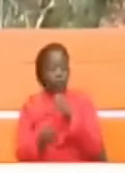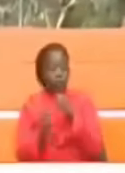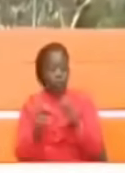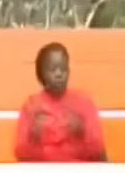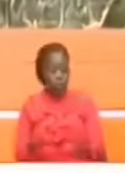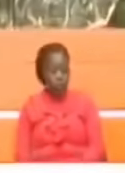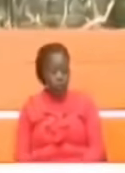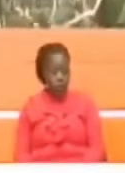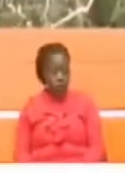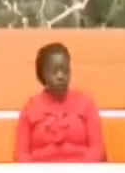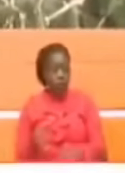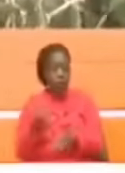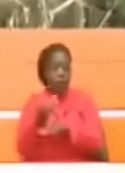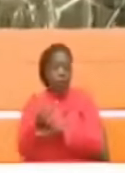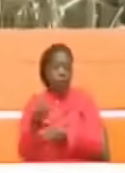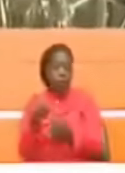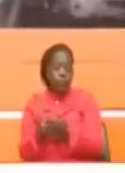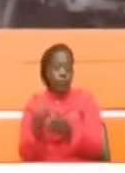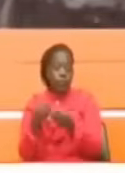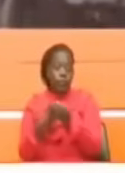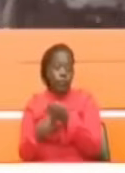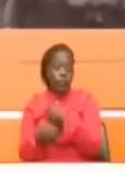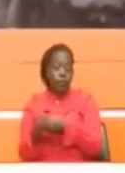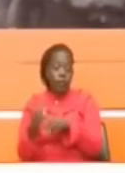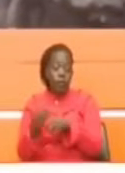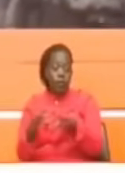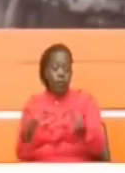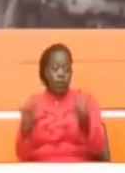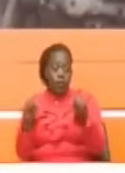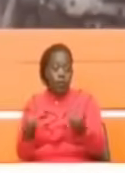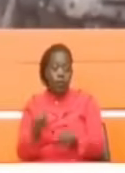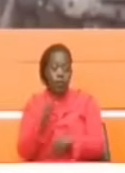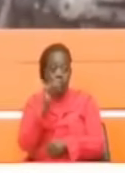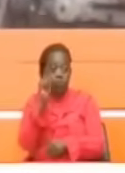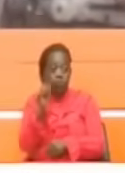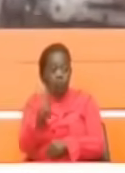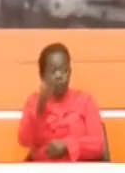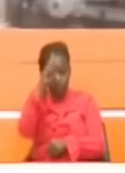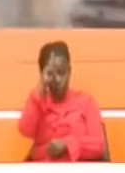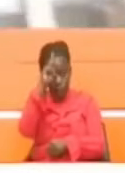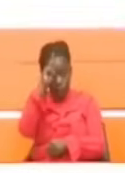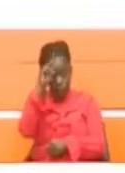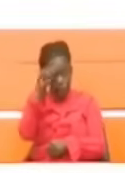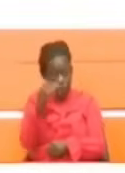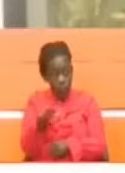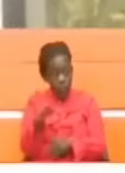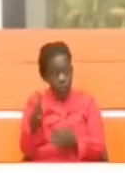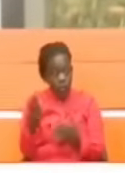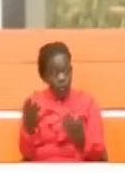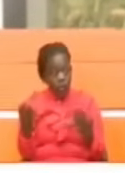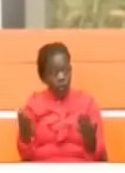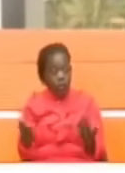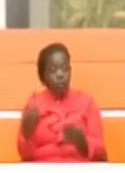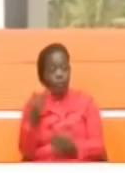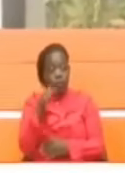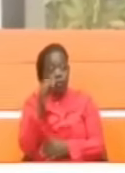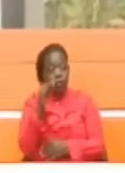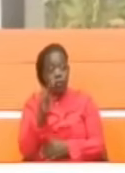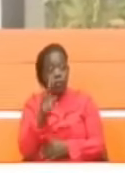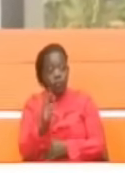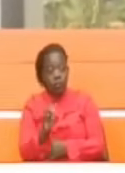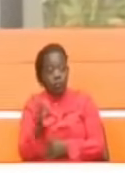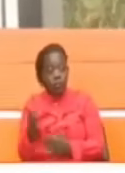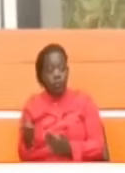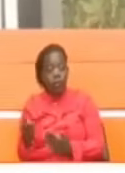ssente etugula poloti. Olwaleero omusasi waffe agenze ku kyalo Kiryagonja mu ggombolola y'Egombe ekisangibwa